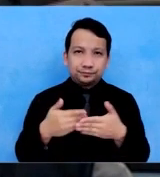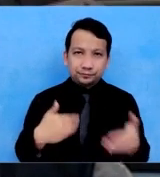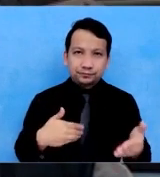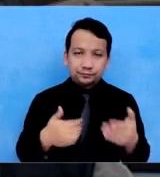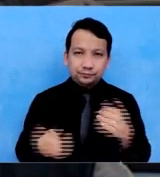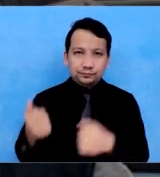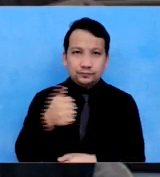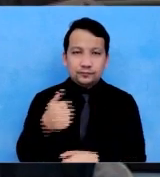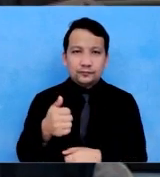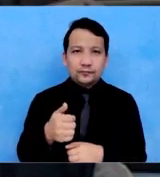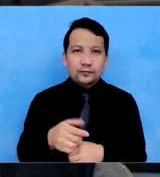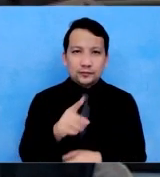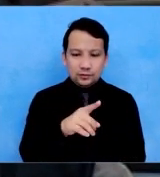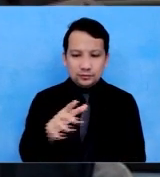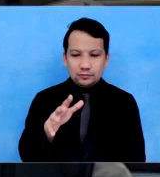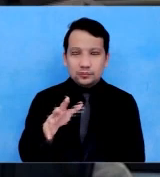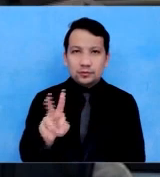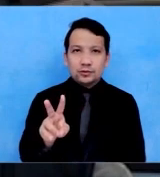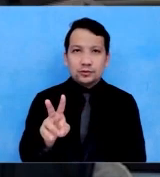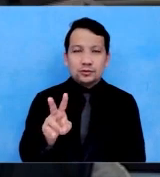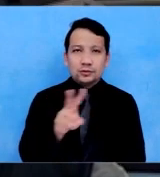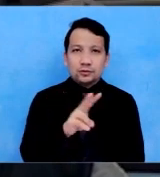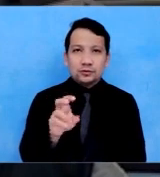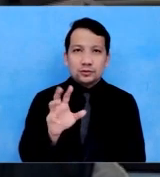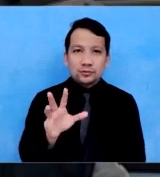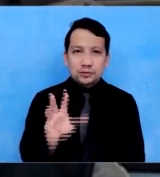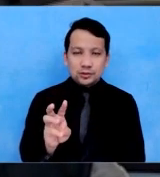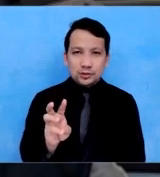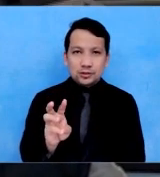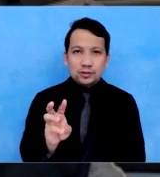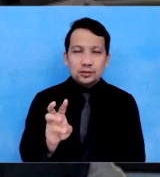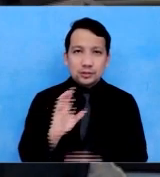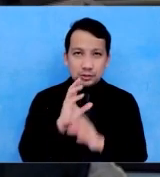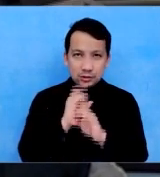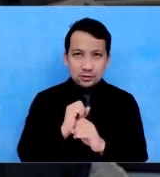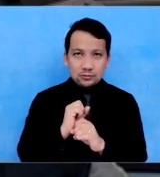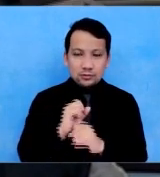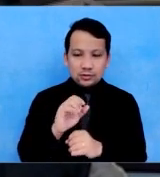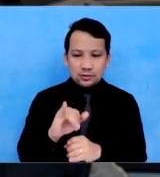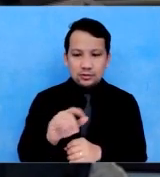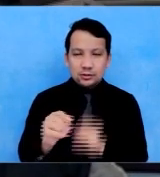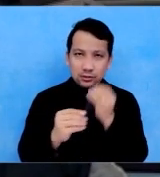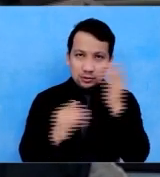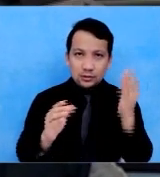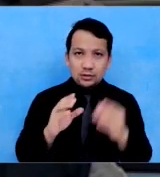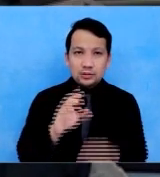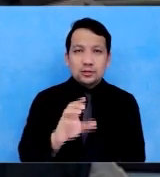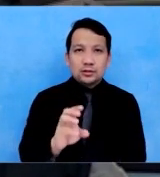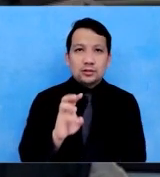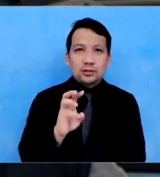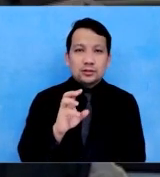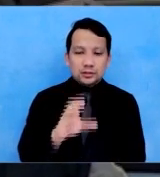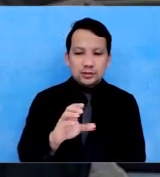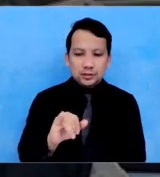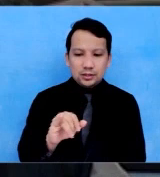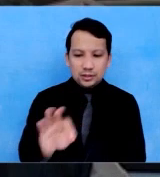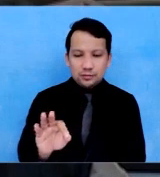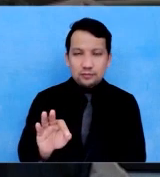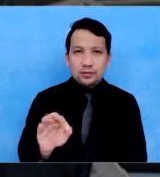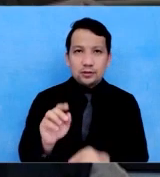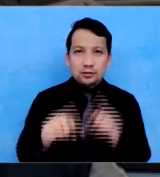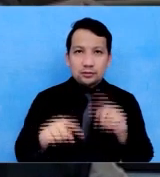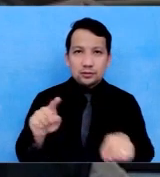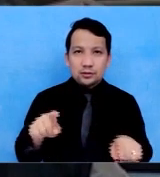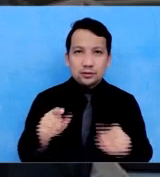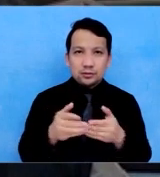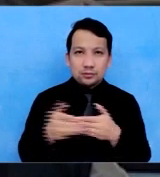nasa 152.668 million pesos na Confidential at Intelligence Funds o CIF ng iba't ibang ahensya ang nirealign